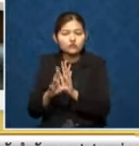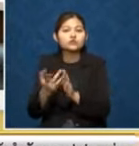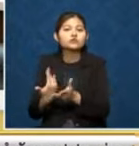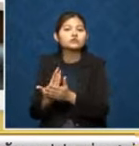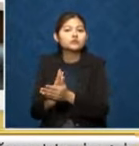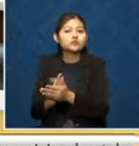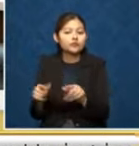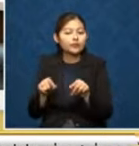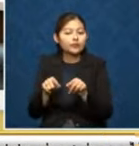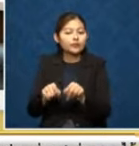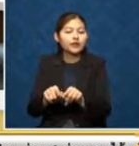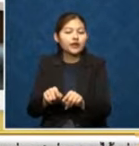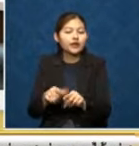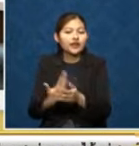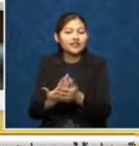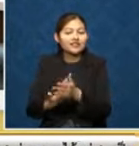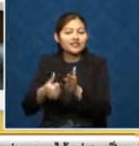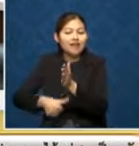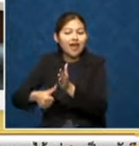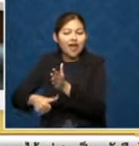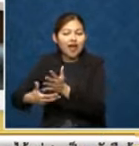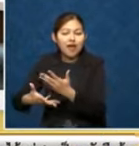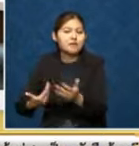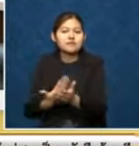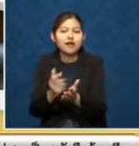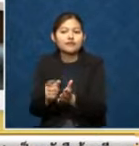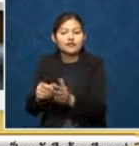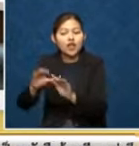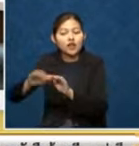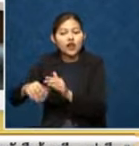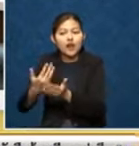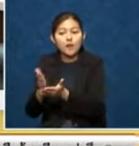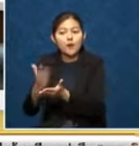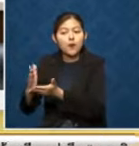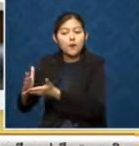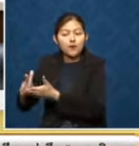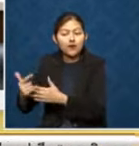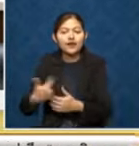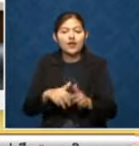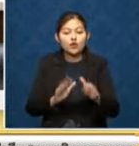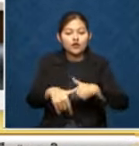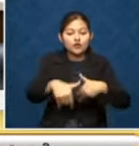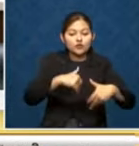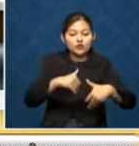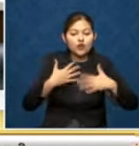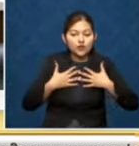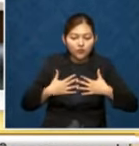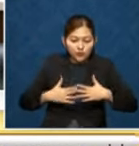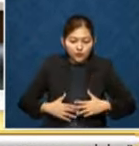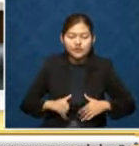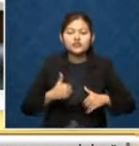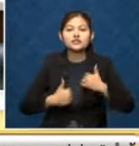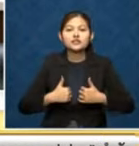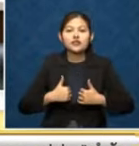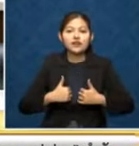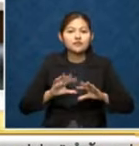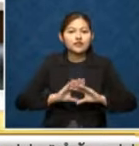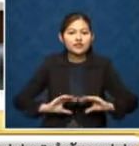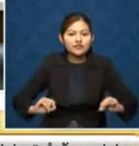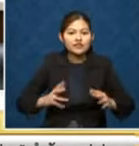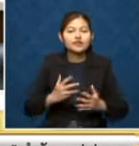คู่ไปกับการปลดภาระหนี้เดิมและการเพิ่มรายได้ลดรายจ่ายของพี่น้องประชาชนพร้อมกับการออกกฎเกณฑ์